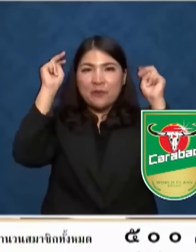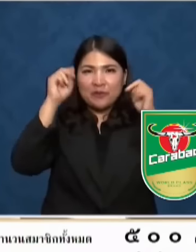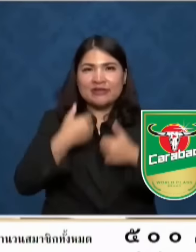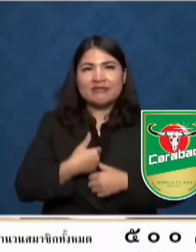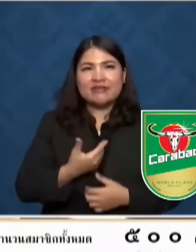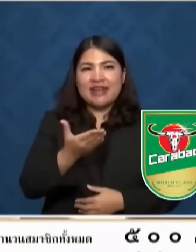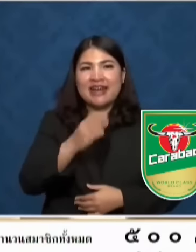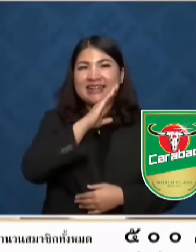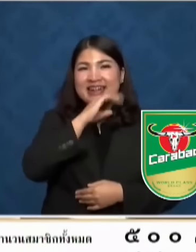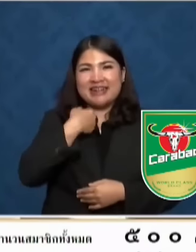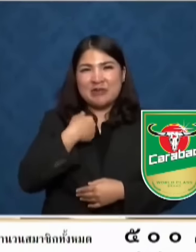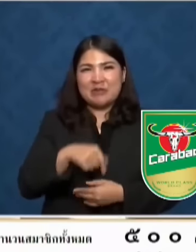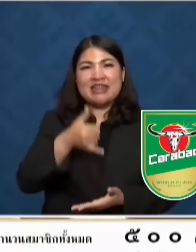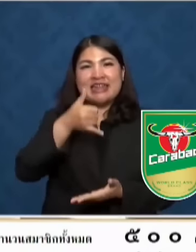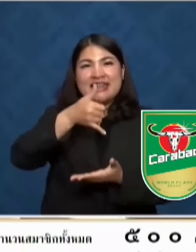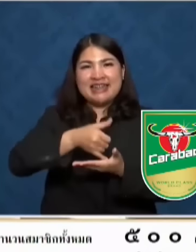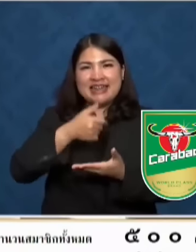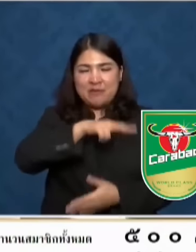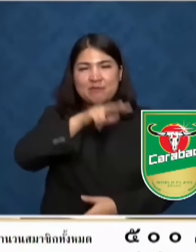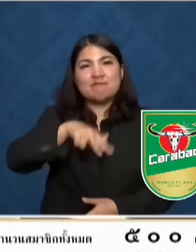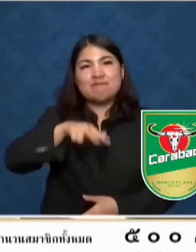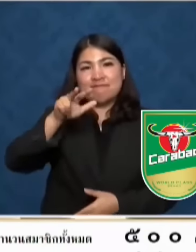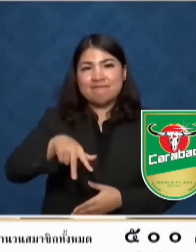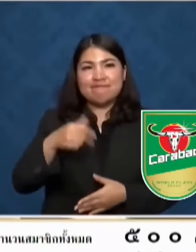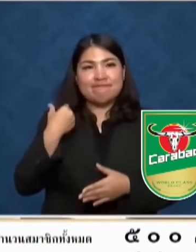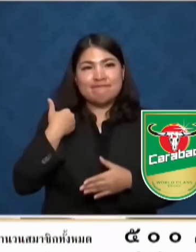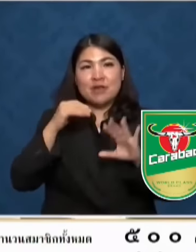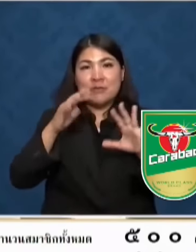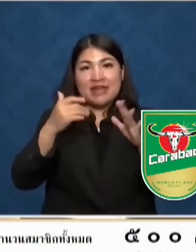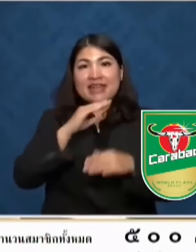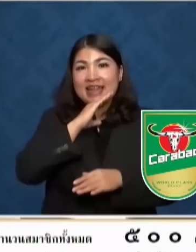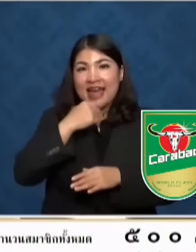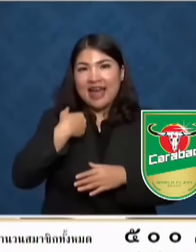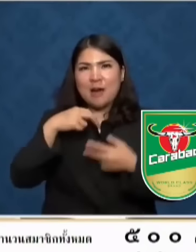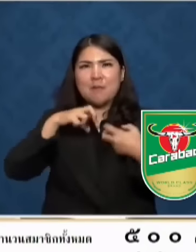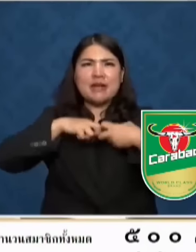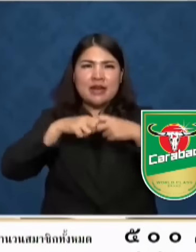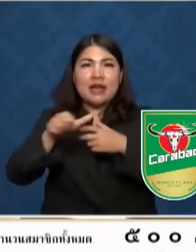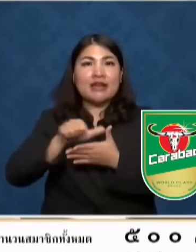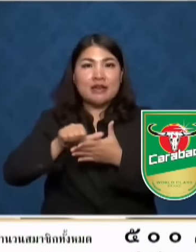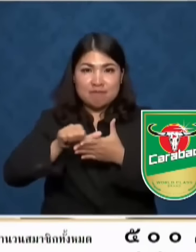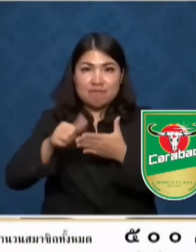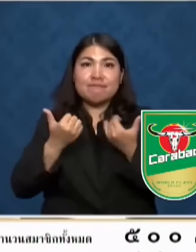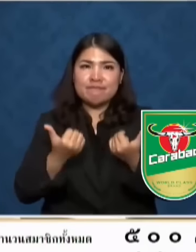ว่าท่านจะไม่มีที่ยืนในพรรคเพื่อไทยแต่ถ้าท่านสามารถแก้ไขปัญหาเหล่านี้ให้กับประชาชน